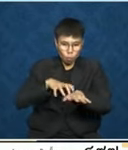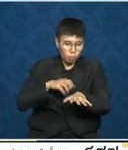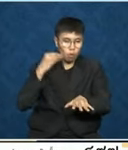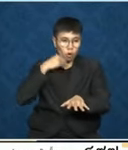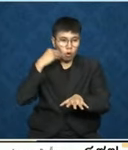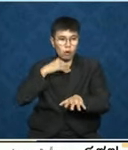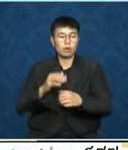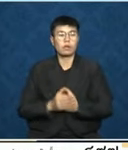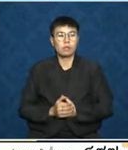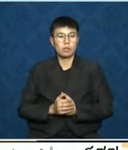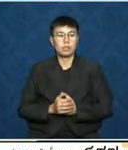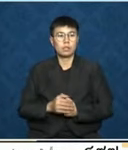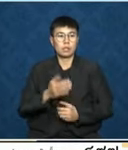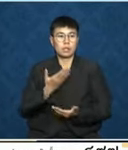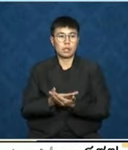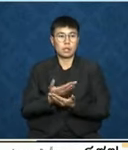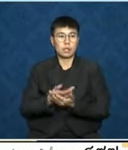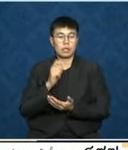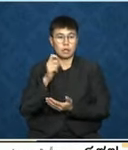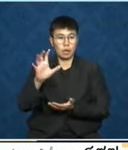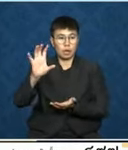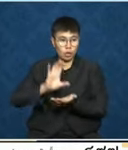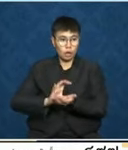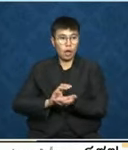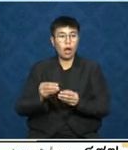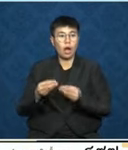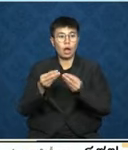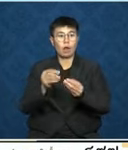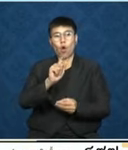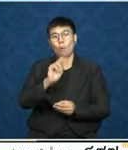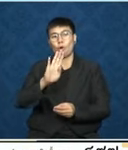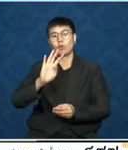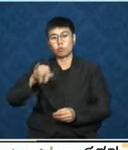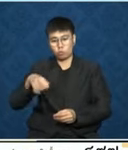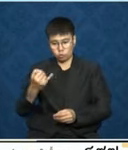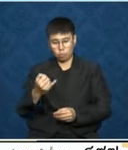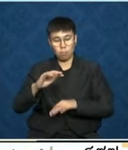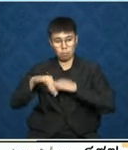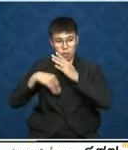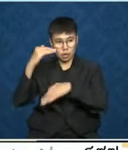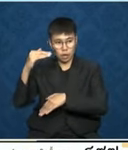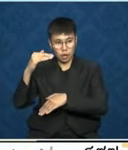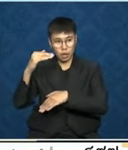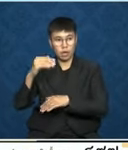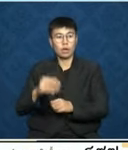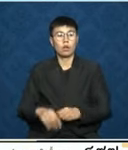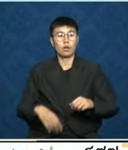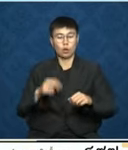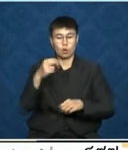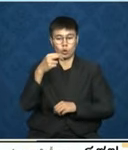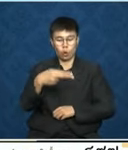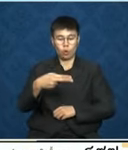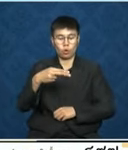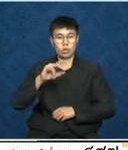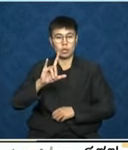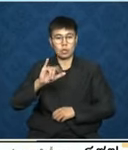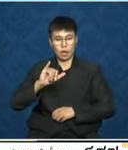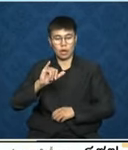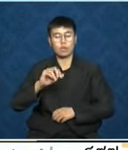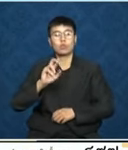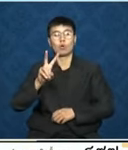สำนักงบจัดสรรงบอุดหนุนเฉพาะกิจให้กับอบจชัยภูมิเพื่อพัฒนาถนนเส้นหนองหญ้าขาวเชื่อมทางหลวง